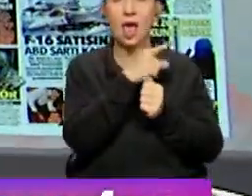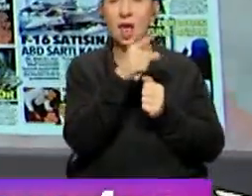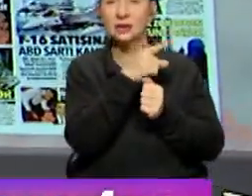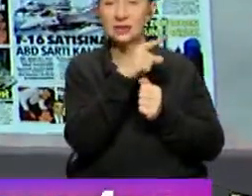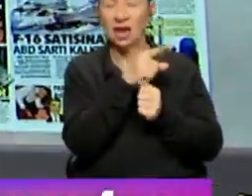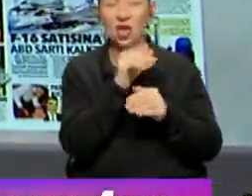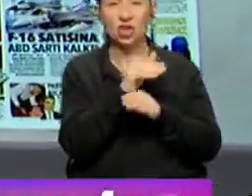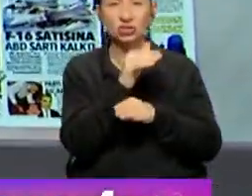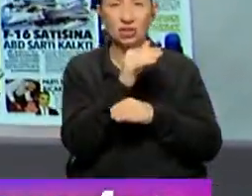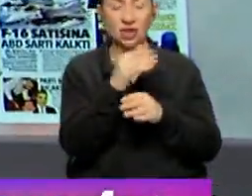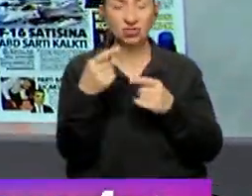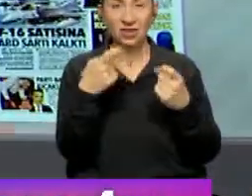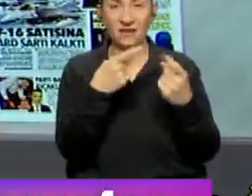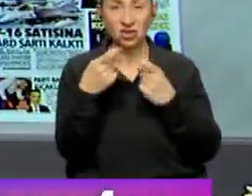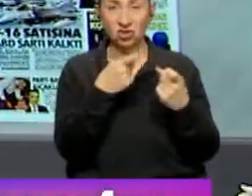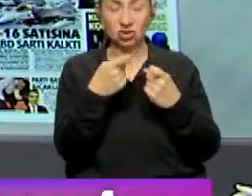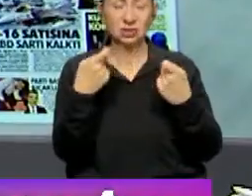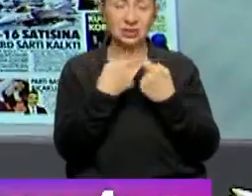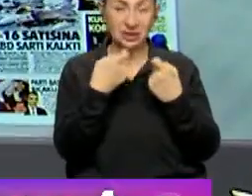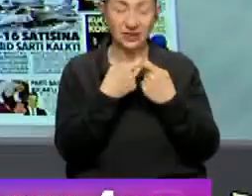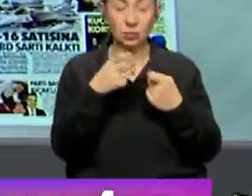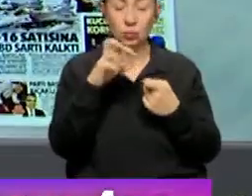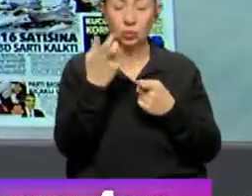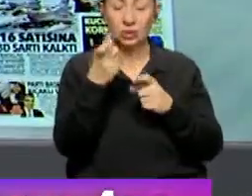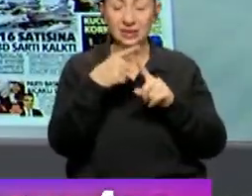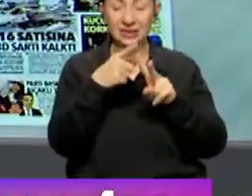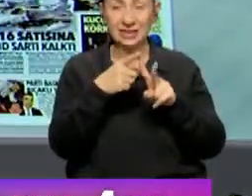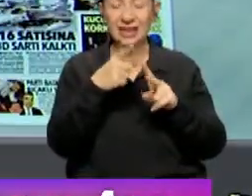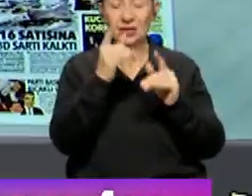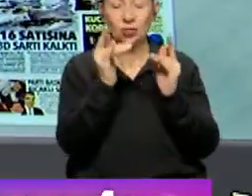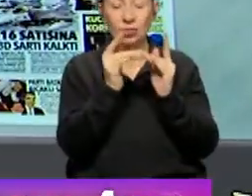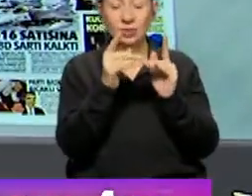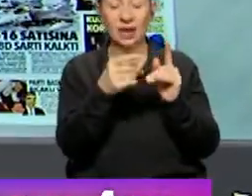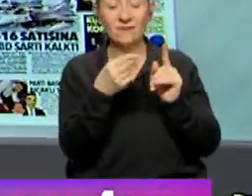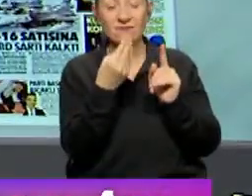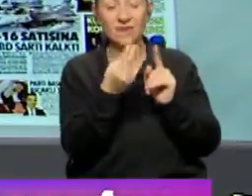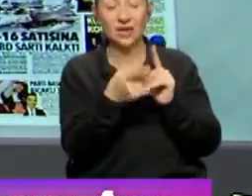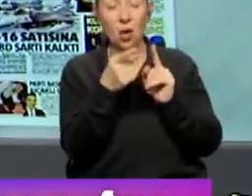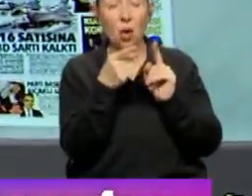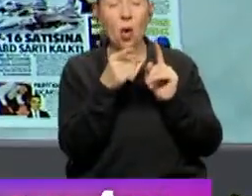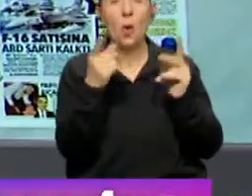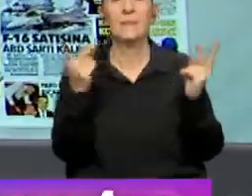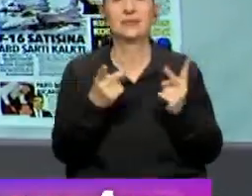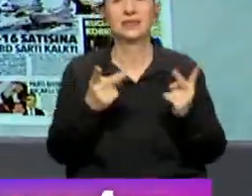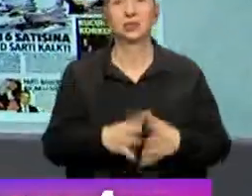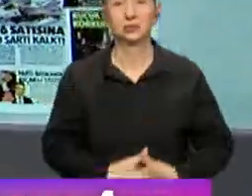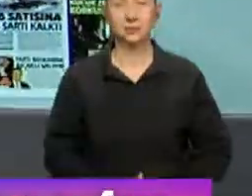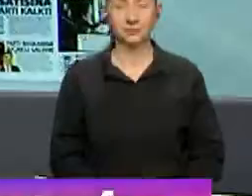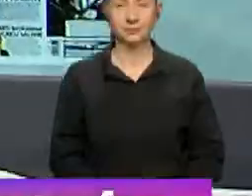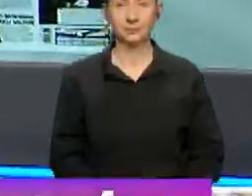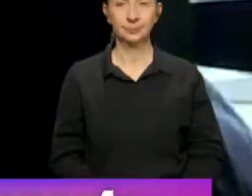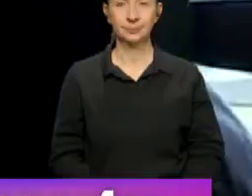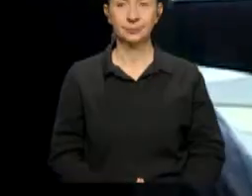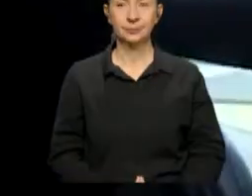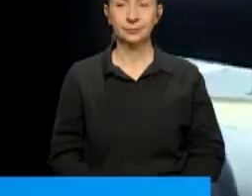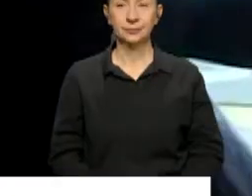arasında yaşanan çatışma, savaş ve Putin'in Kerç Köprüsü'nden verdiği o mesaj.